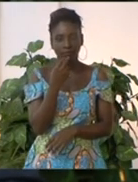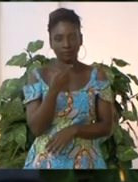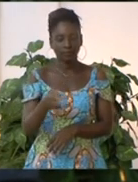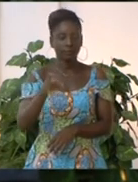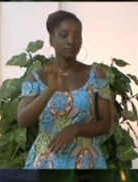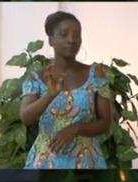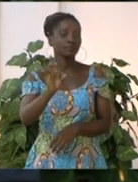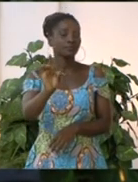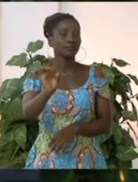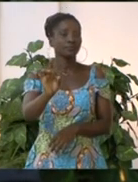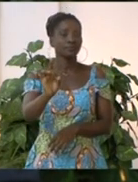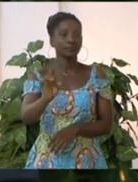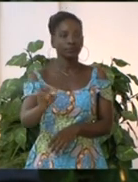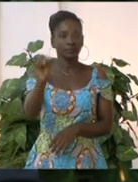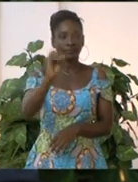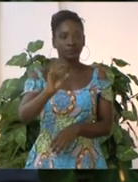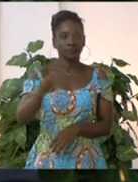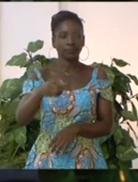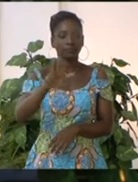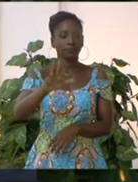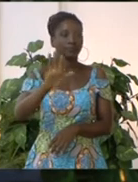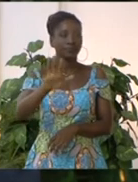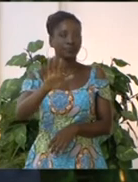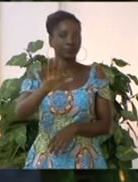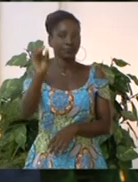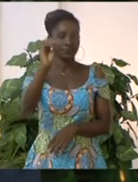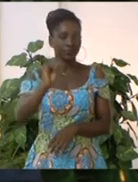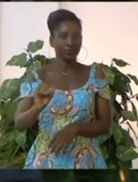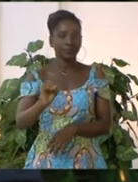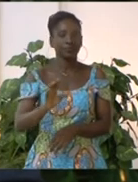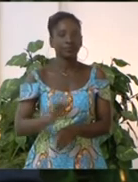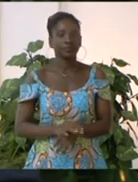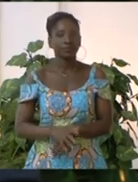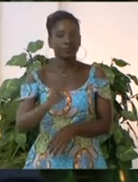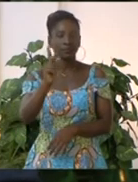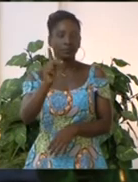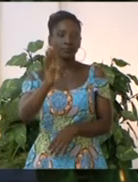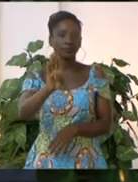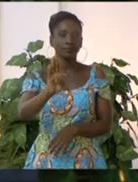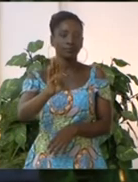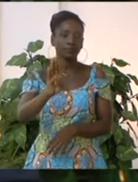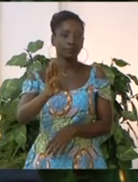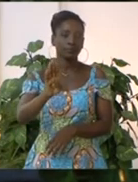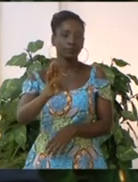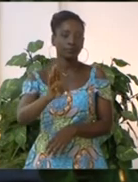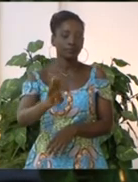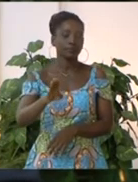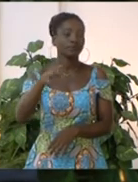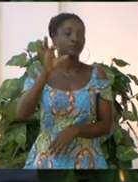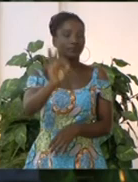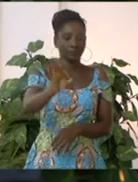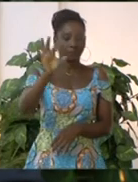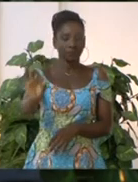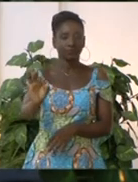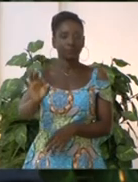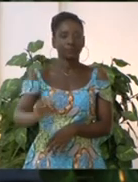78 soit 0,35 pour ça kouadio konan bertin 99